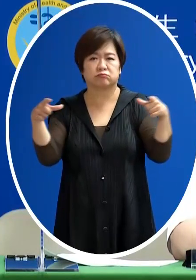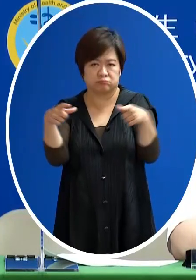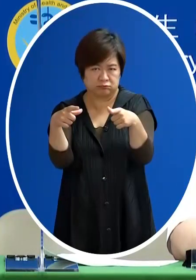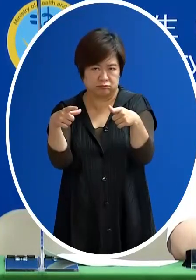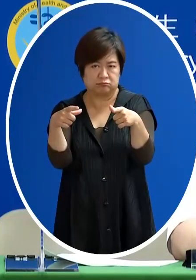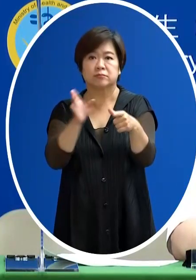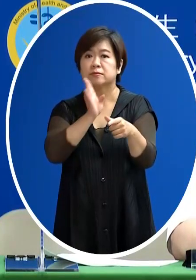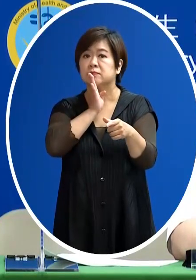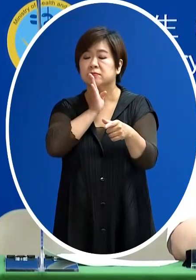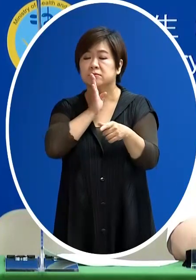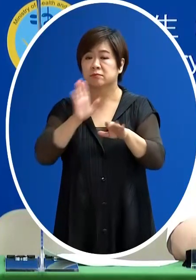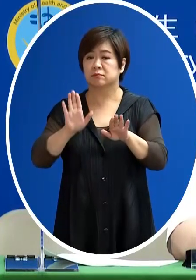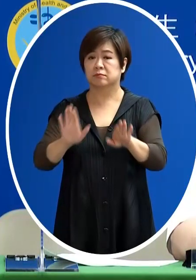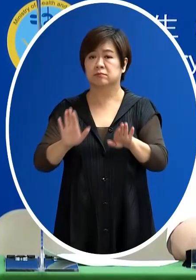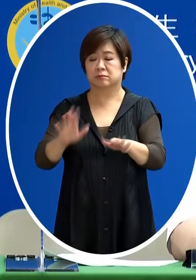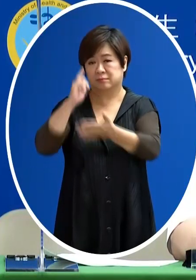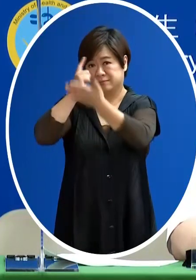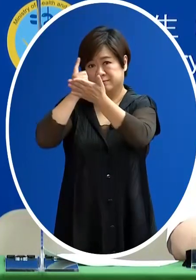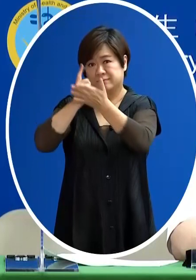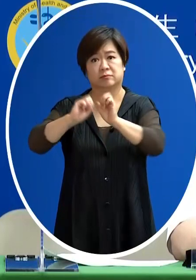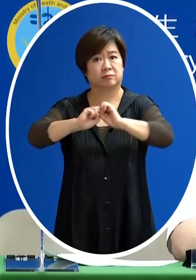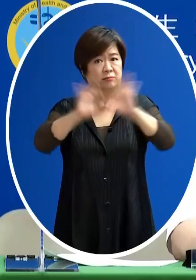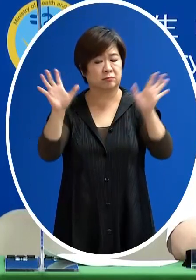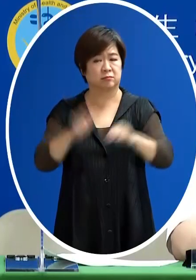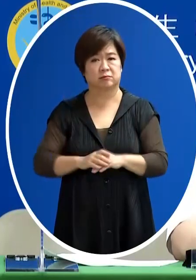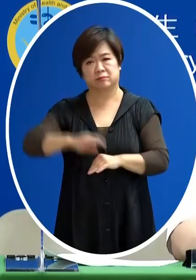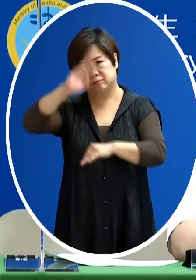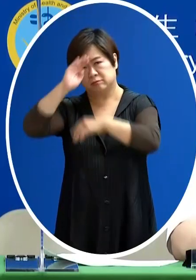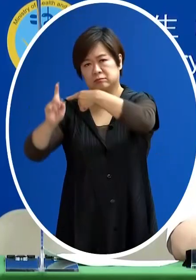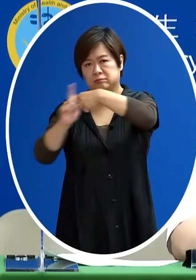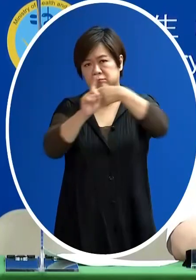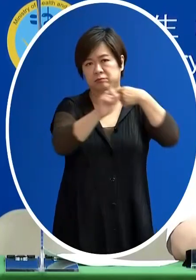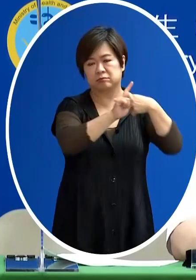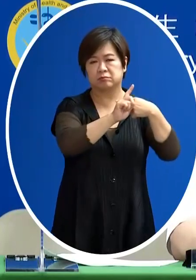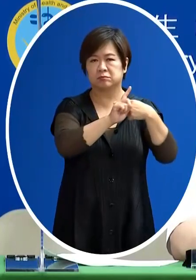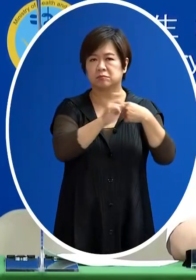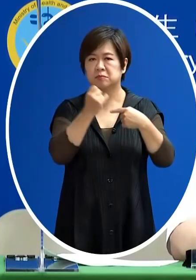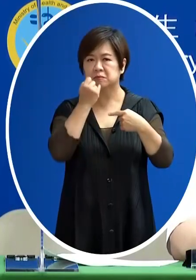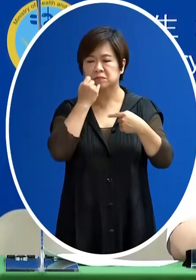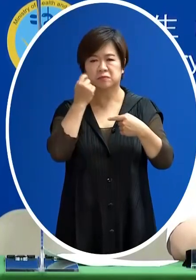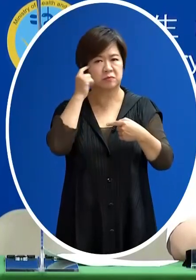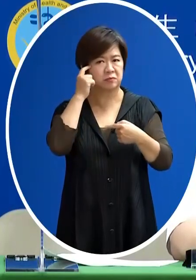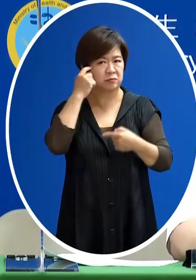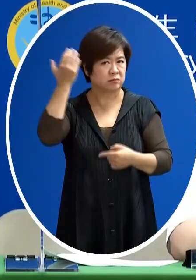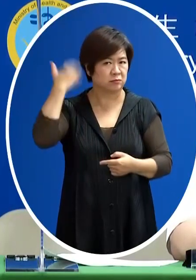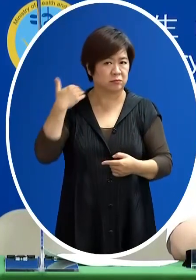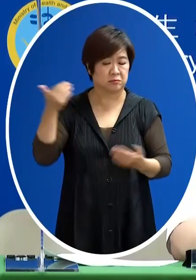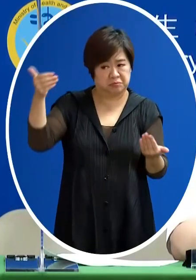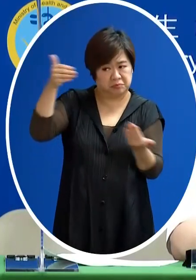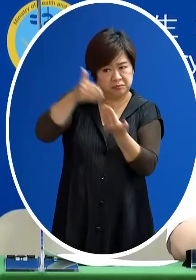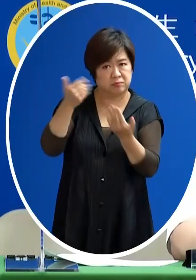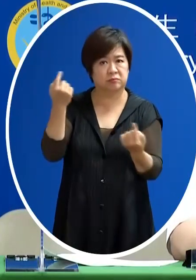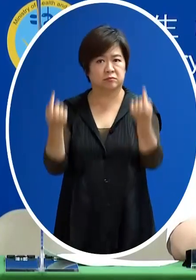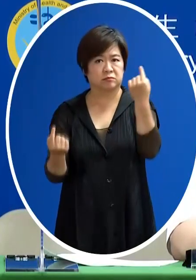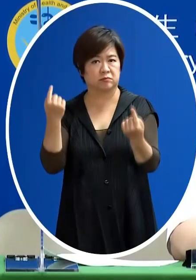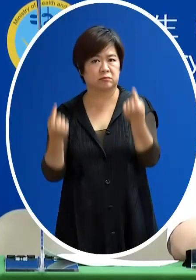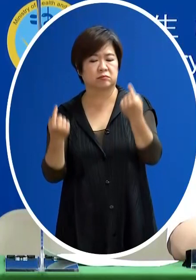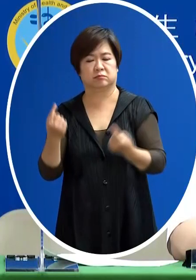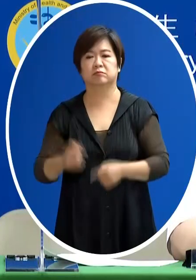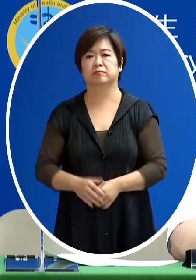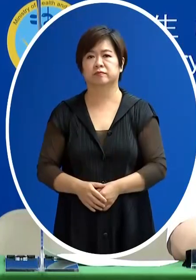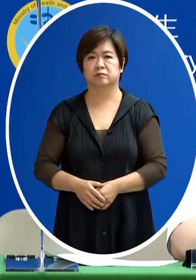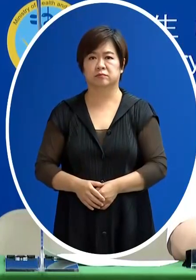哦。这个其实上对于我们每天公布的病例数还是有一些可以跟先前做参照的方式，有便于来做